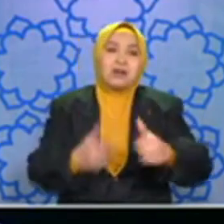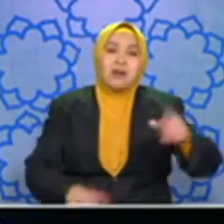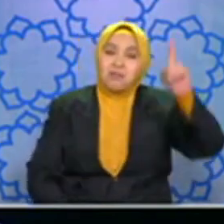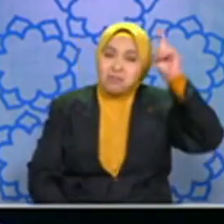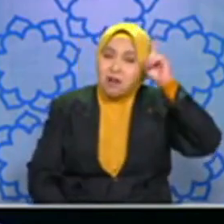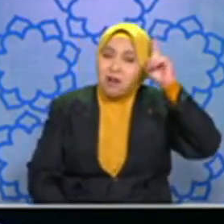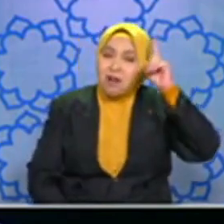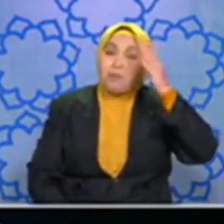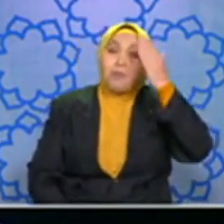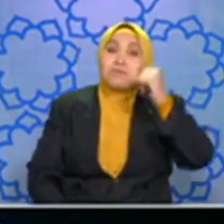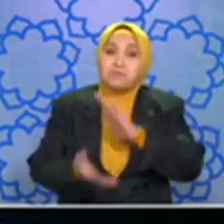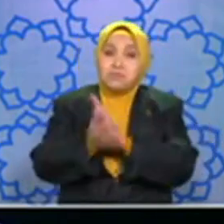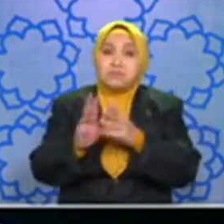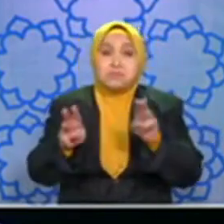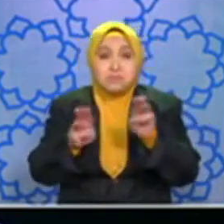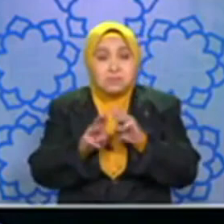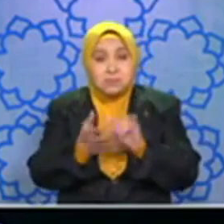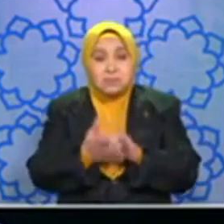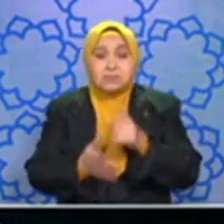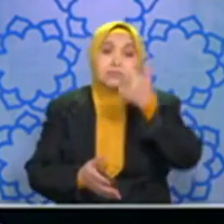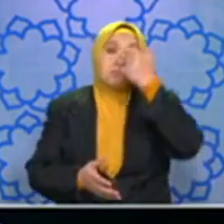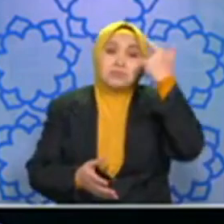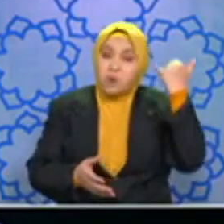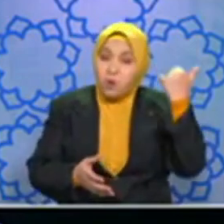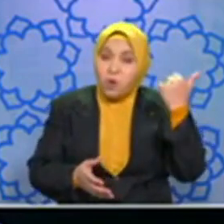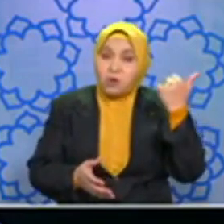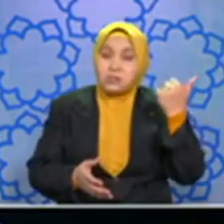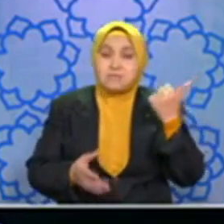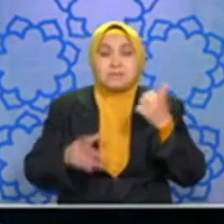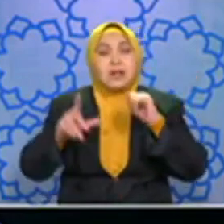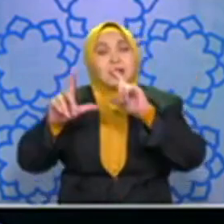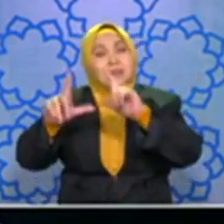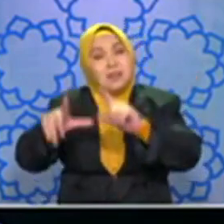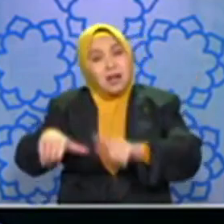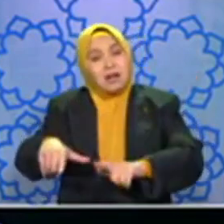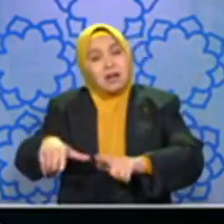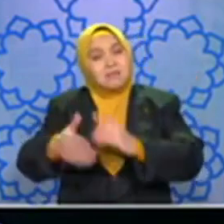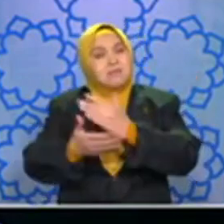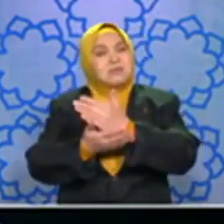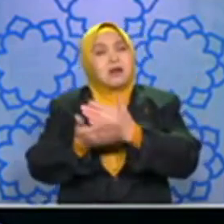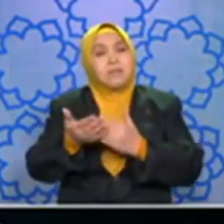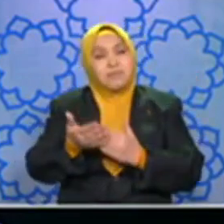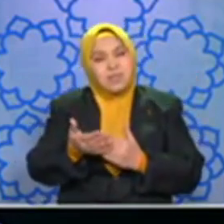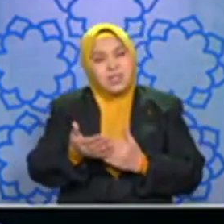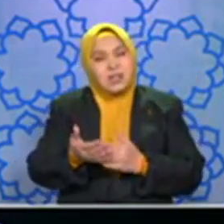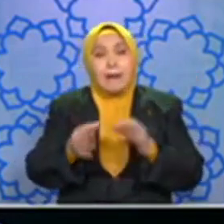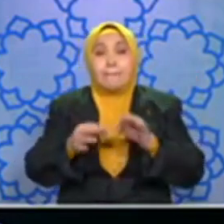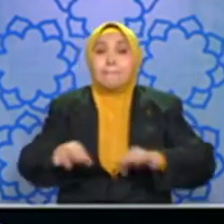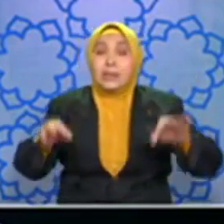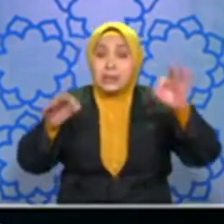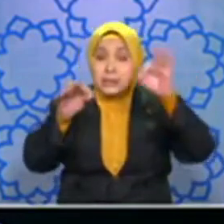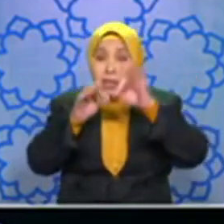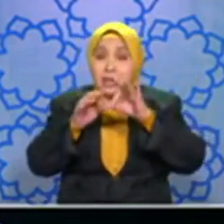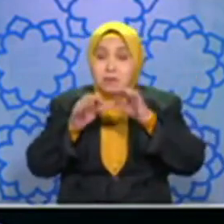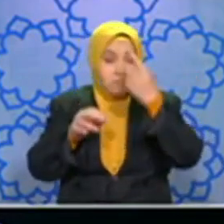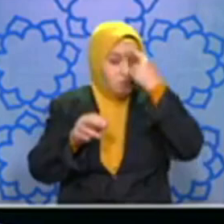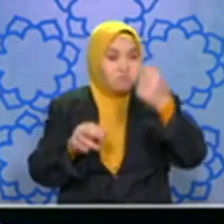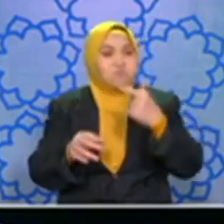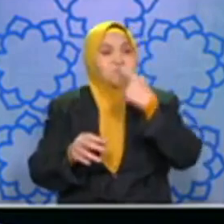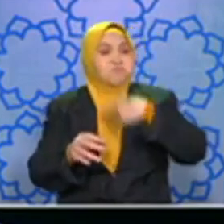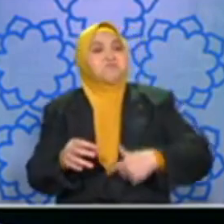Mengapa jadi begitu? Kerana mereka meletakkan sesuatu yang penting diri saya,